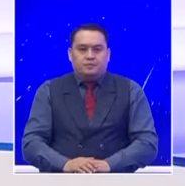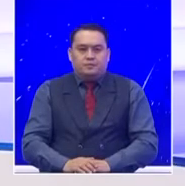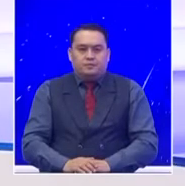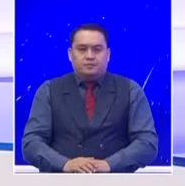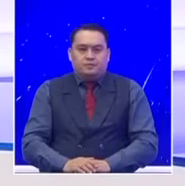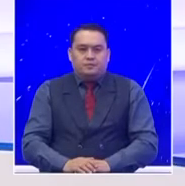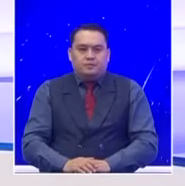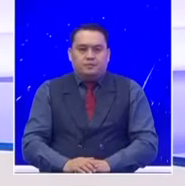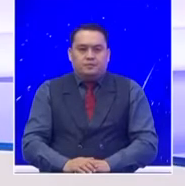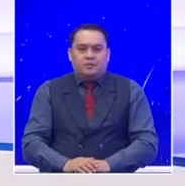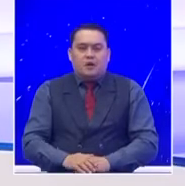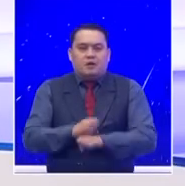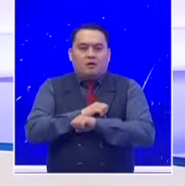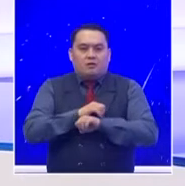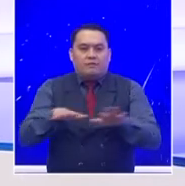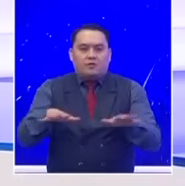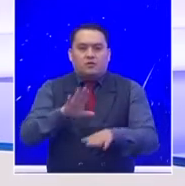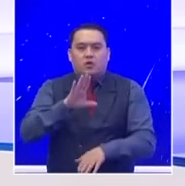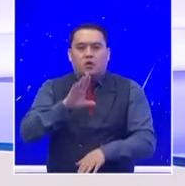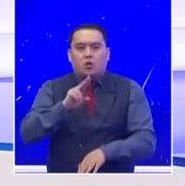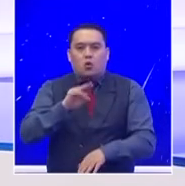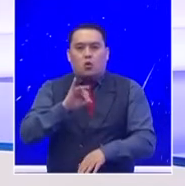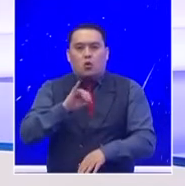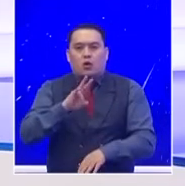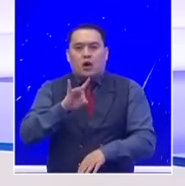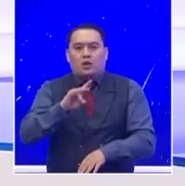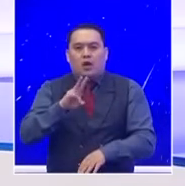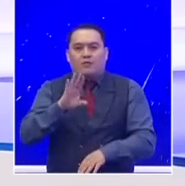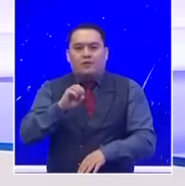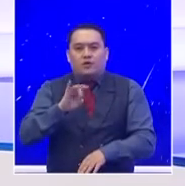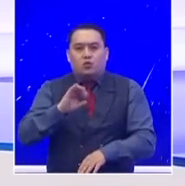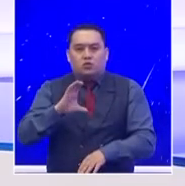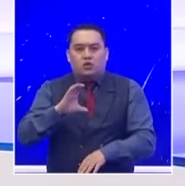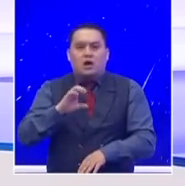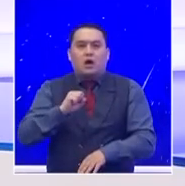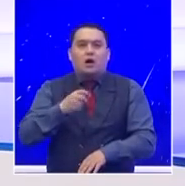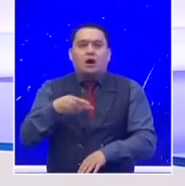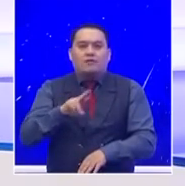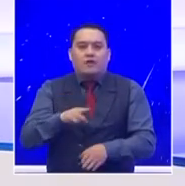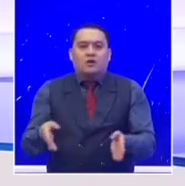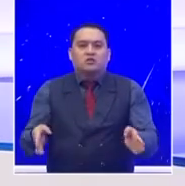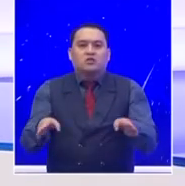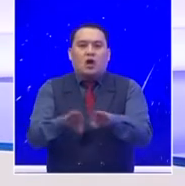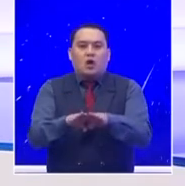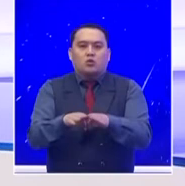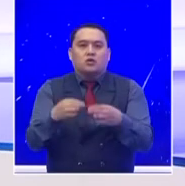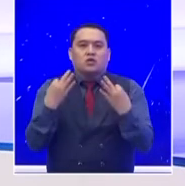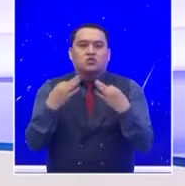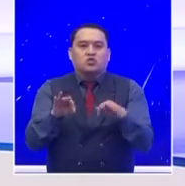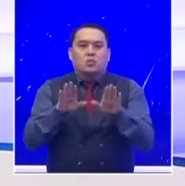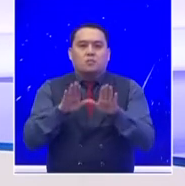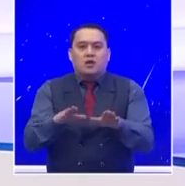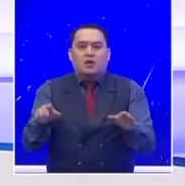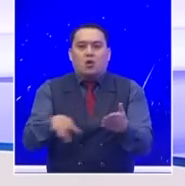На фоне новостей о распространении коронавируса Саудовская Аравия закрыла доступ иностранных паломников в святые для